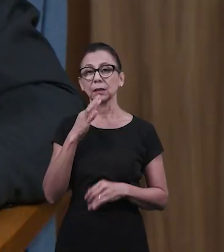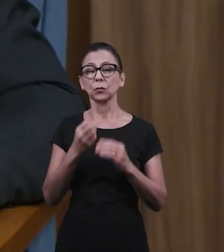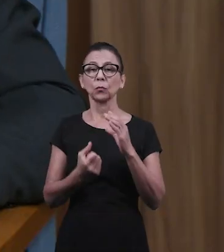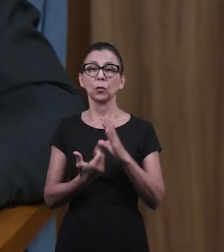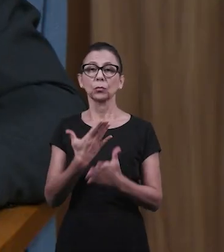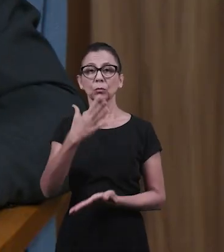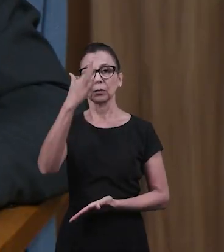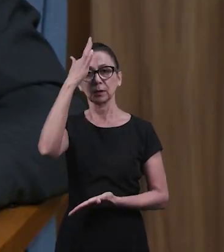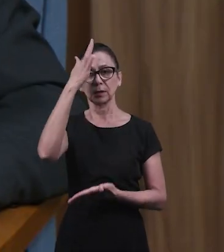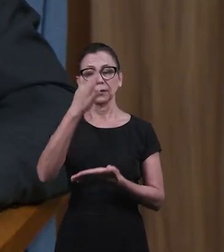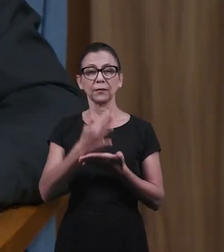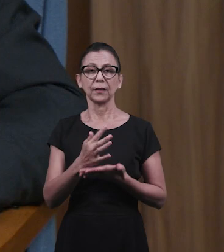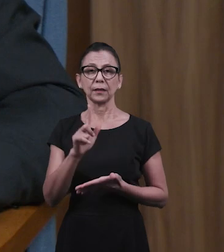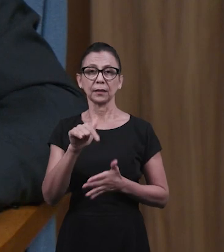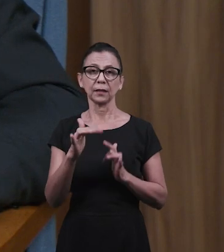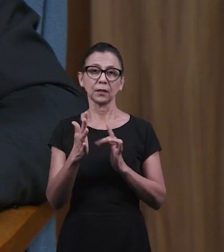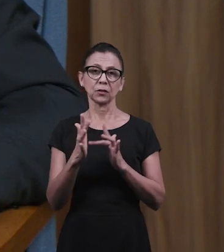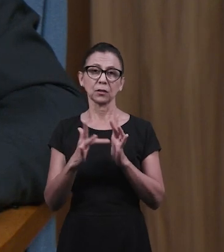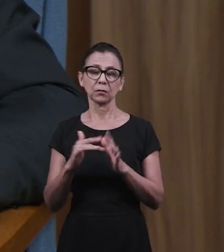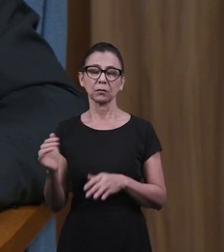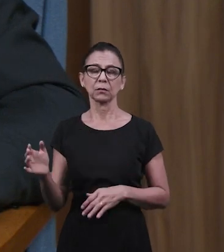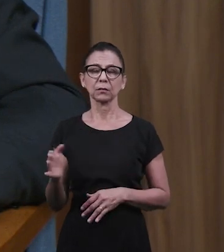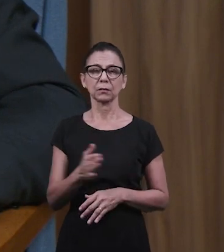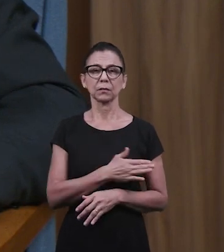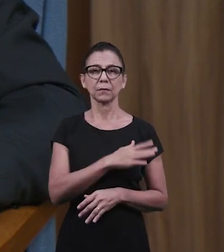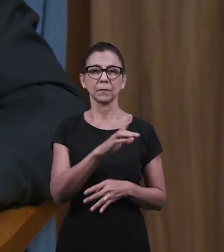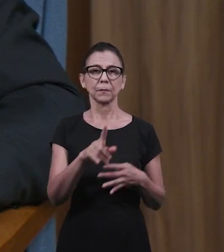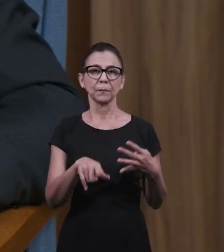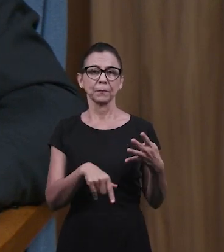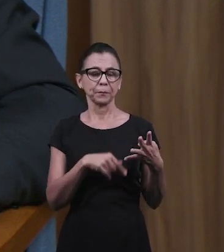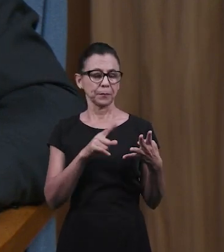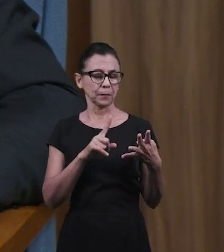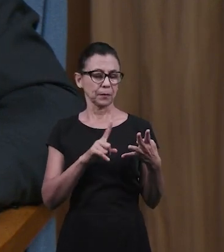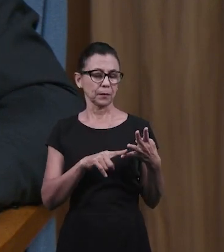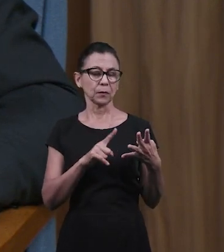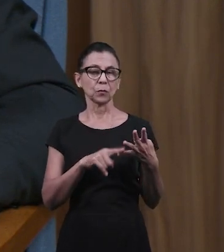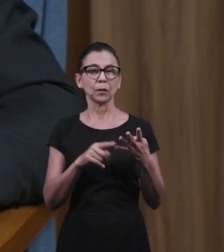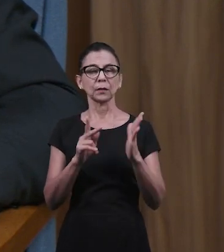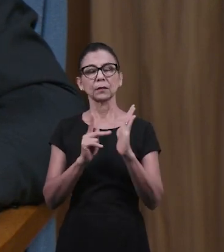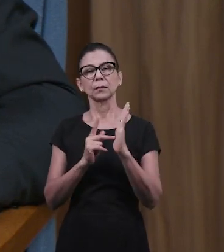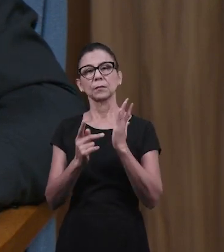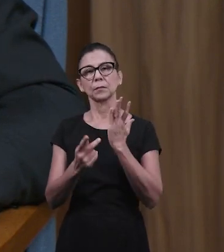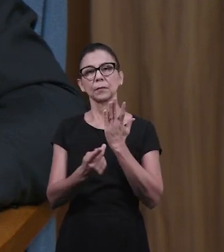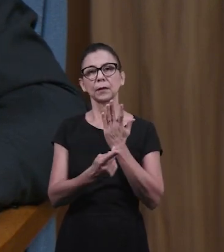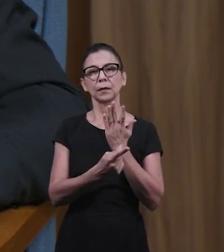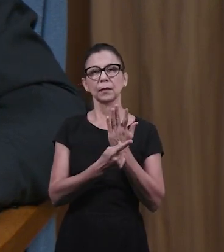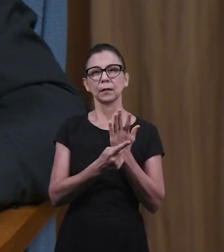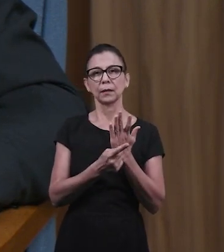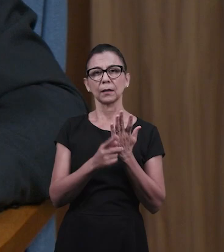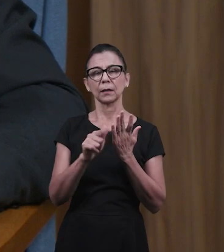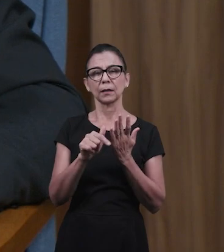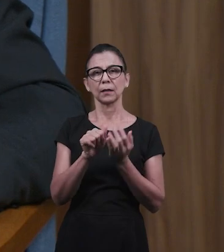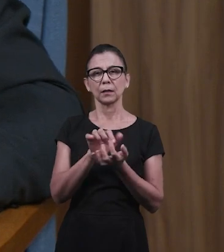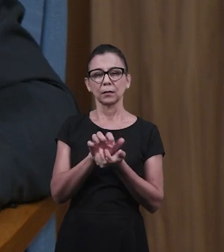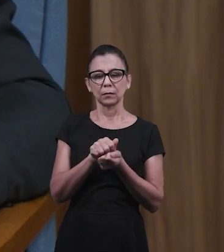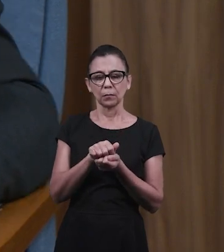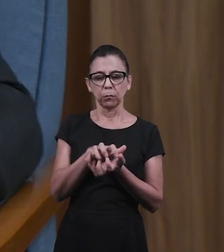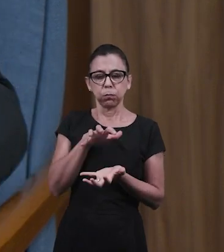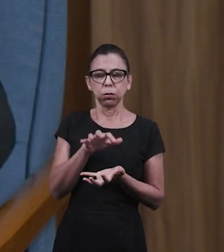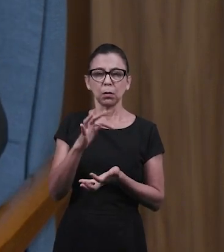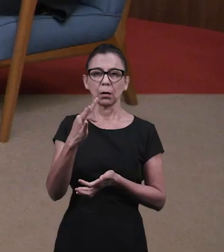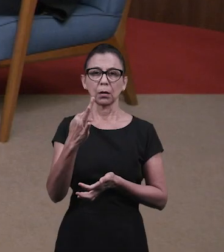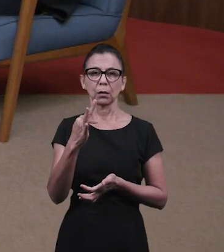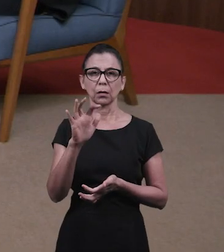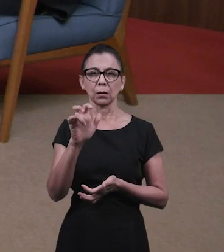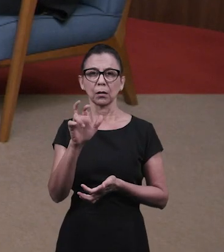Maintenant, nous allons passer à la quatrième parabole, qui est la parabole du ferment. Cette parabole, nous allons voir ici à